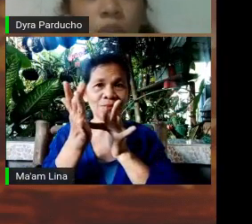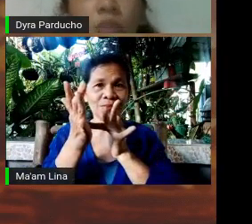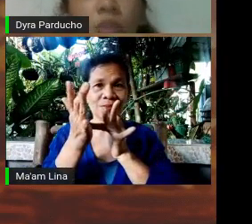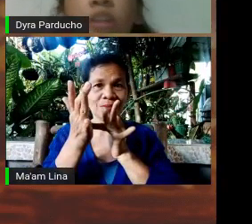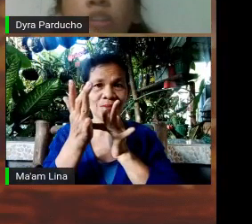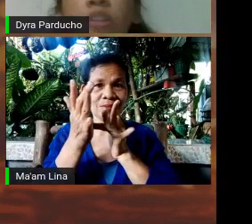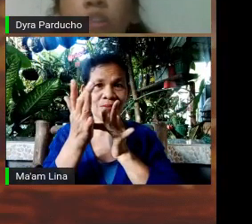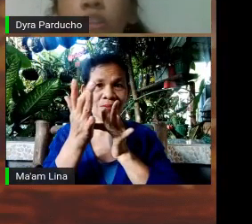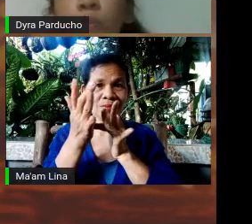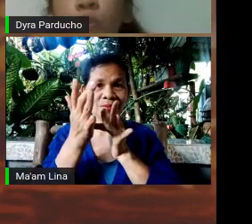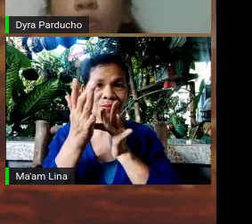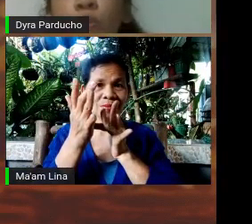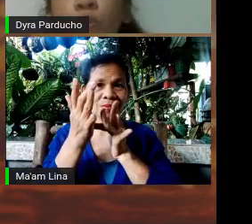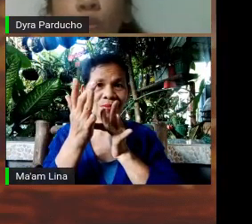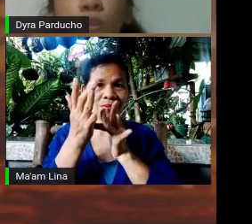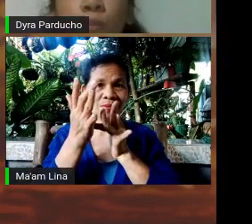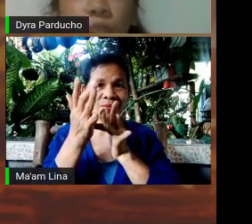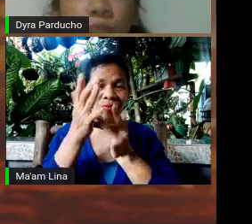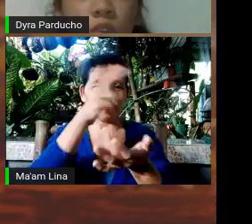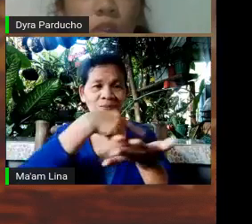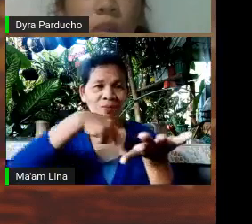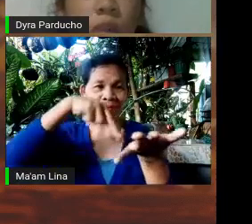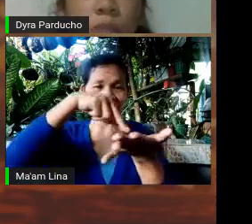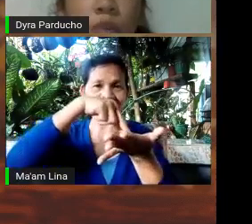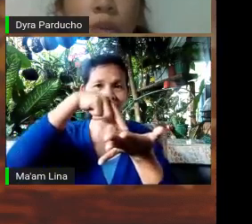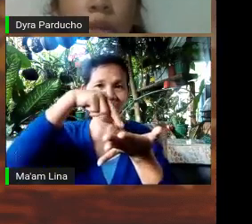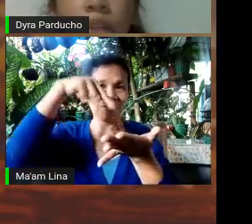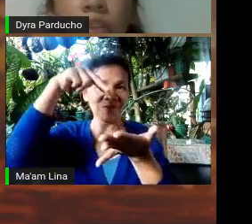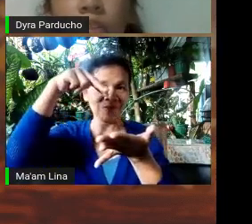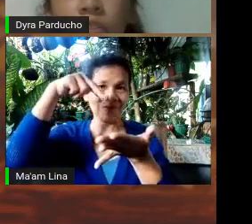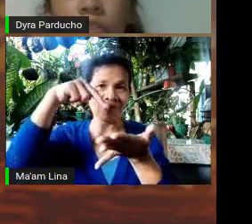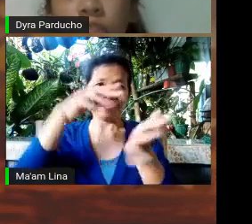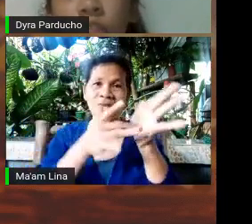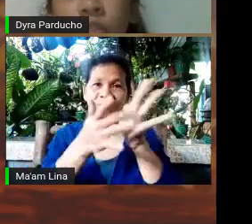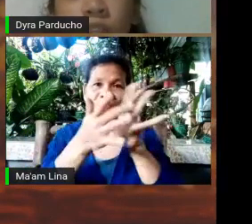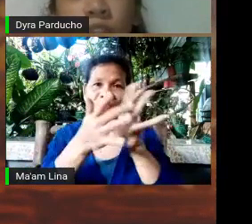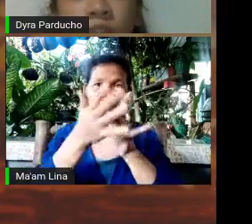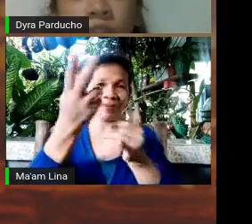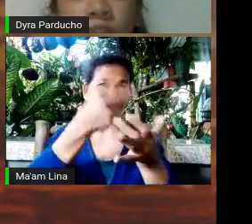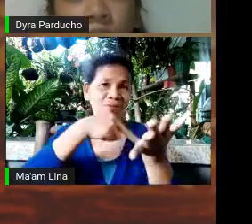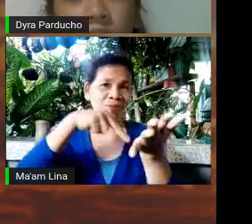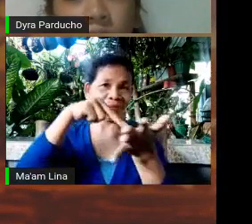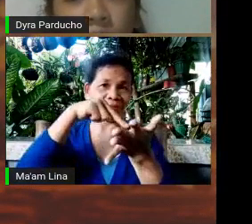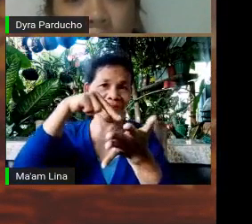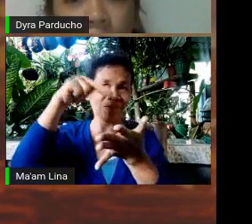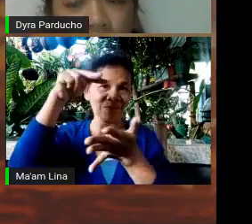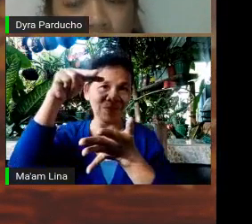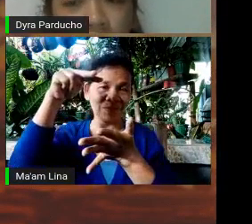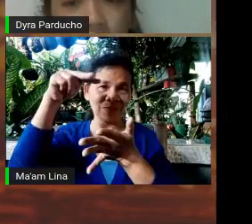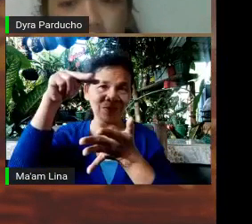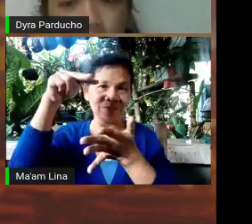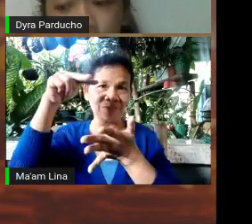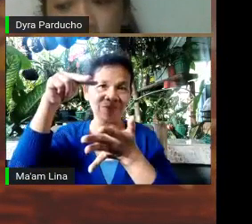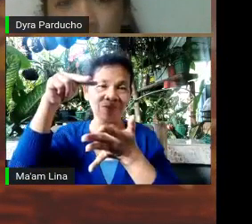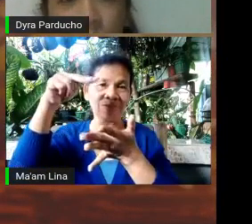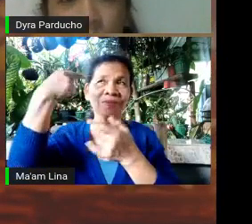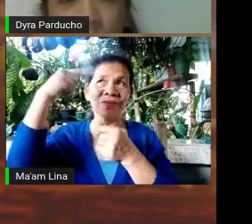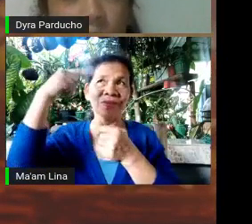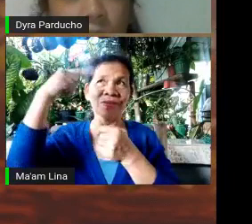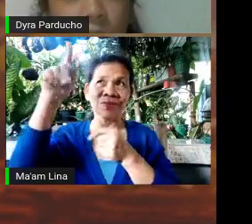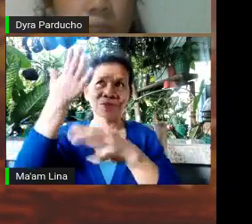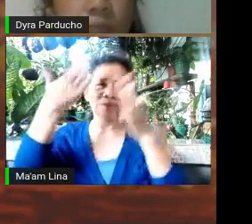umakyat po. No? So ito po yung noong umakyat po ang Panginoong Diyos yung kanong sa langit.